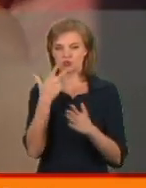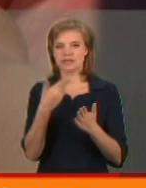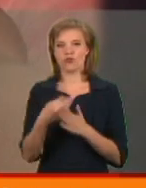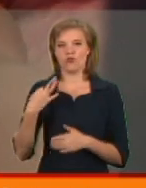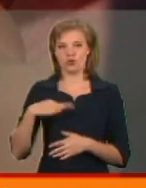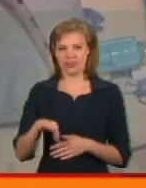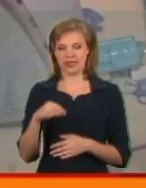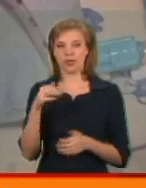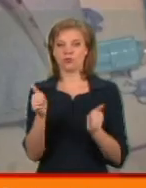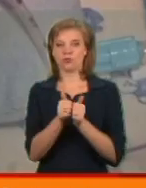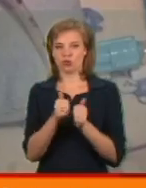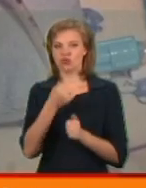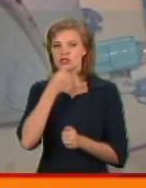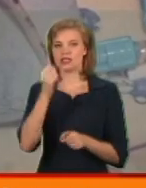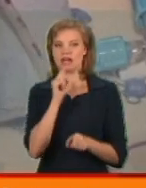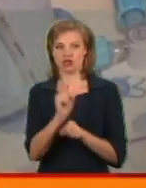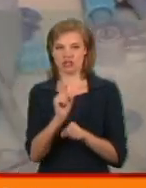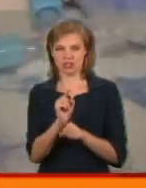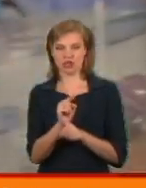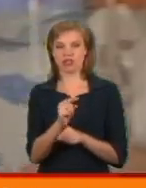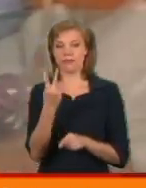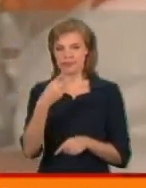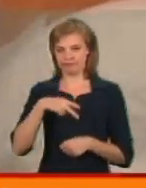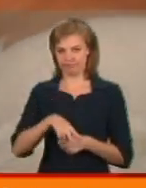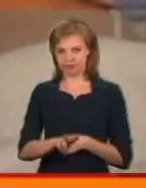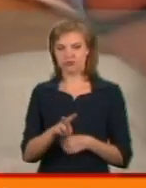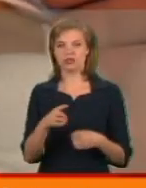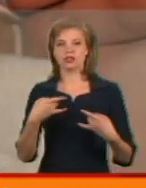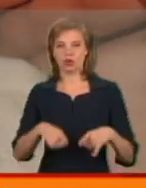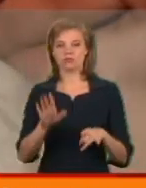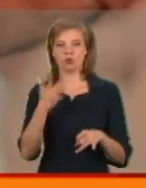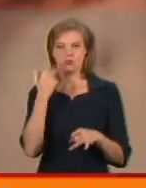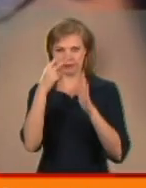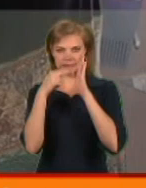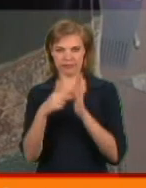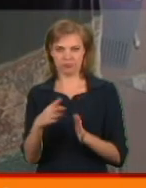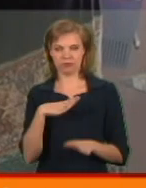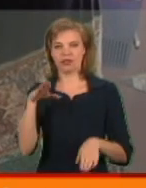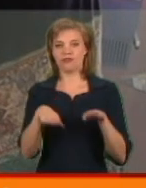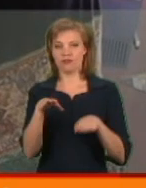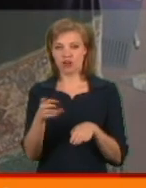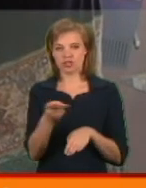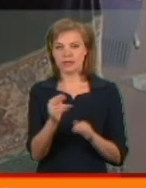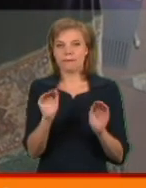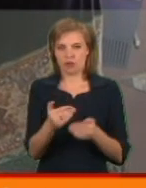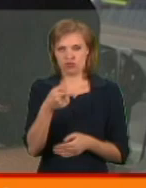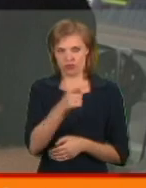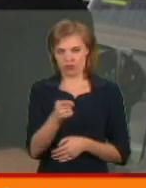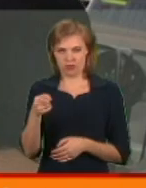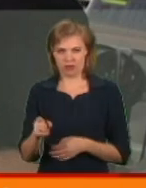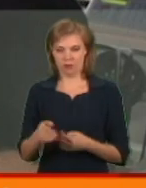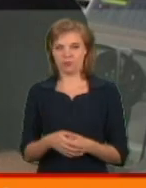сина Андрійка. Поруч із ним старша сестричка Юлія. Двійнят Людмила народила на 7-му місяці. Важить малюки менше, ніж